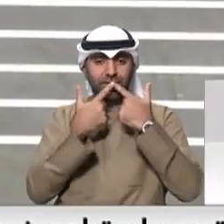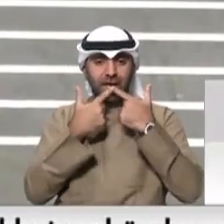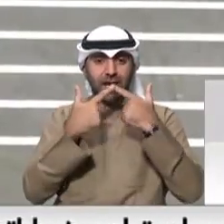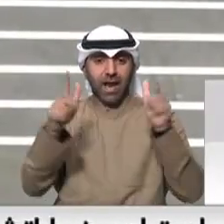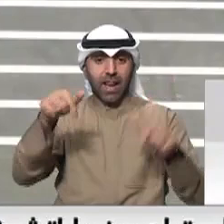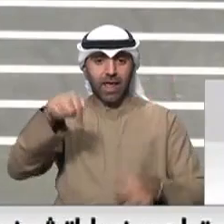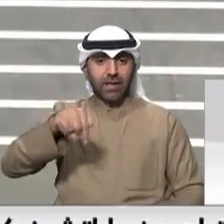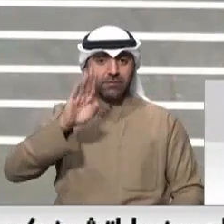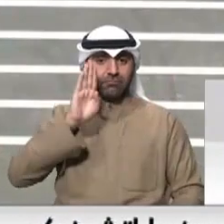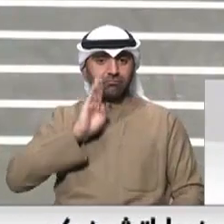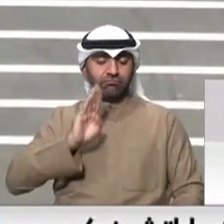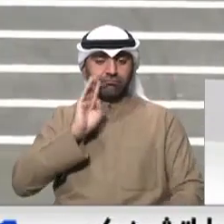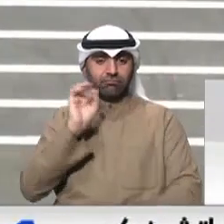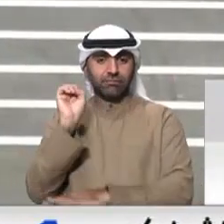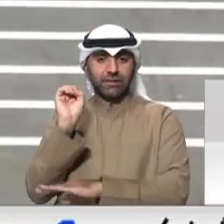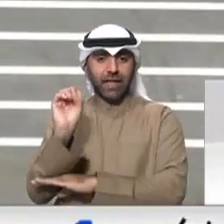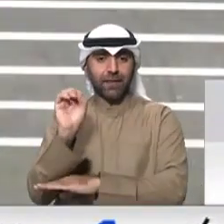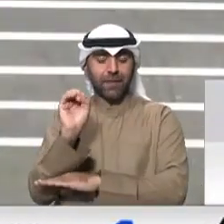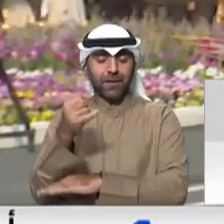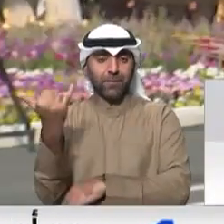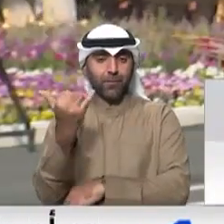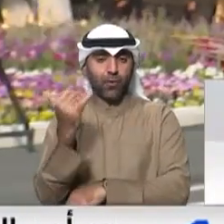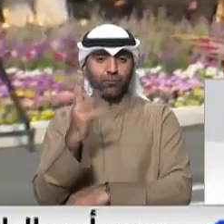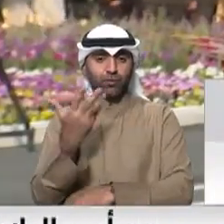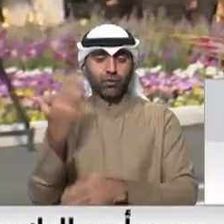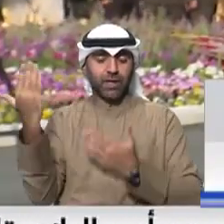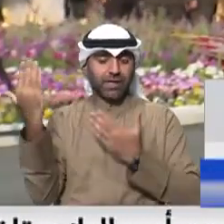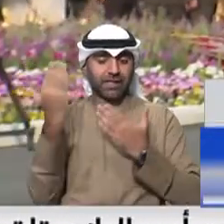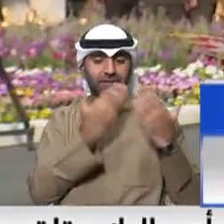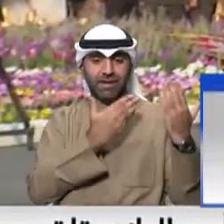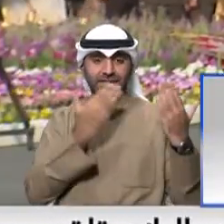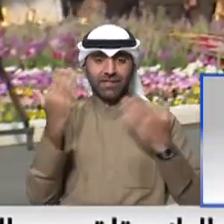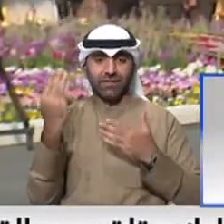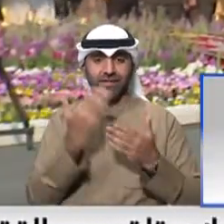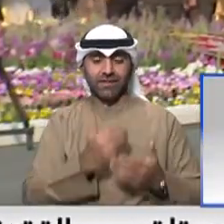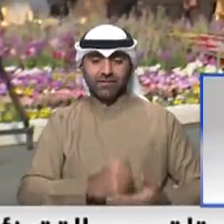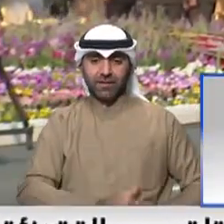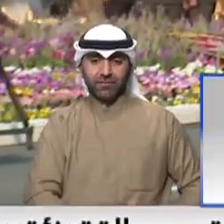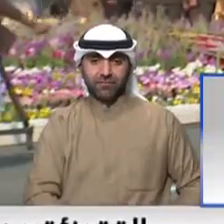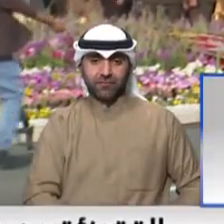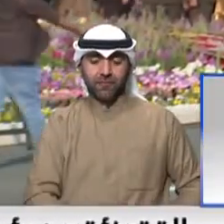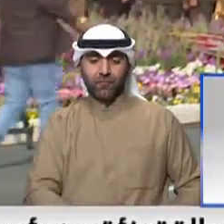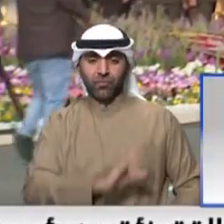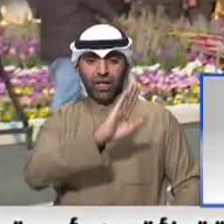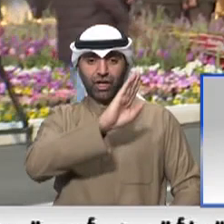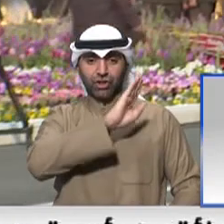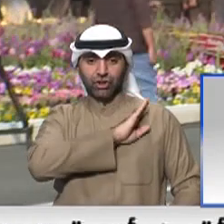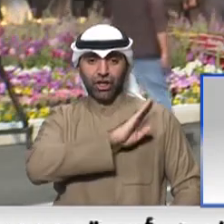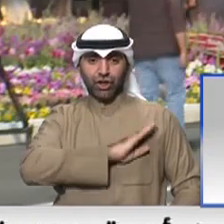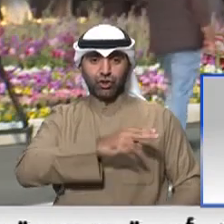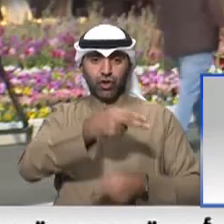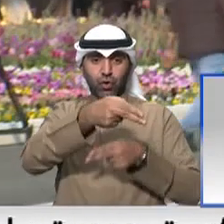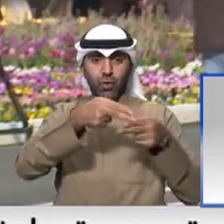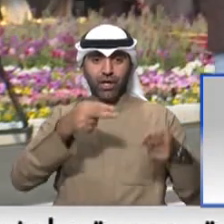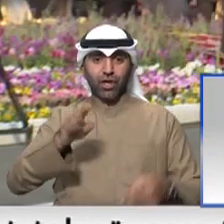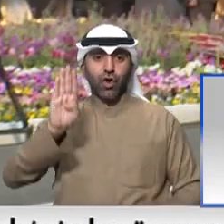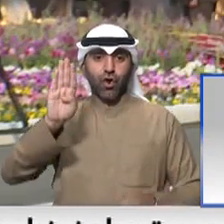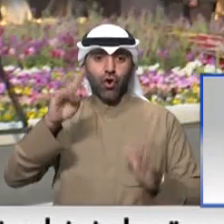والتدريبي. منذ أن تأسست كلية علي الصباح العسكرية منذ عام 1968 يوجد لدينا